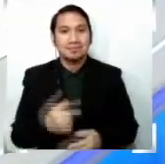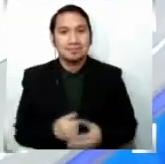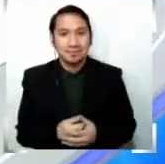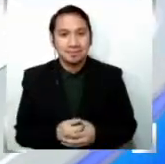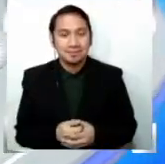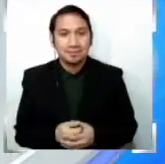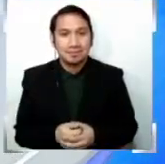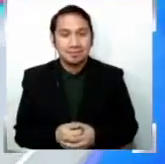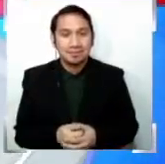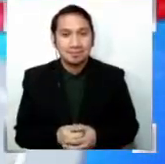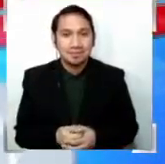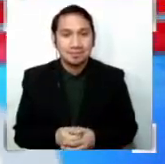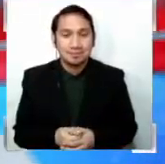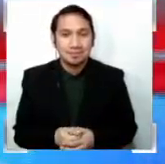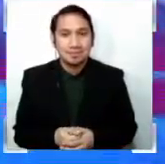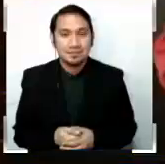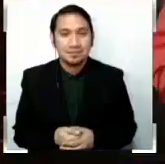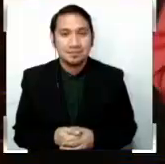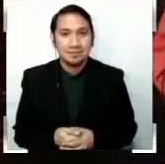Mai?